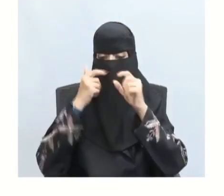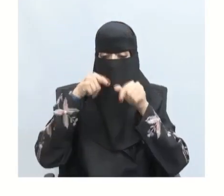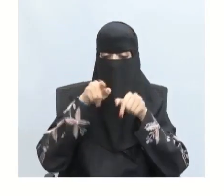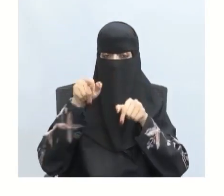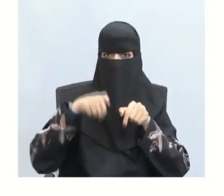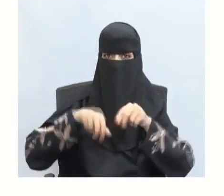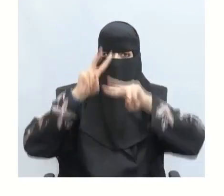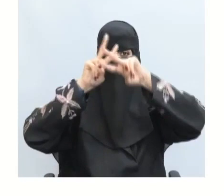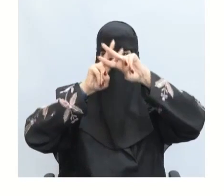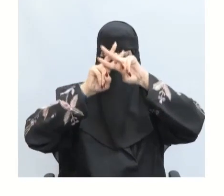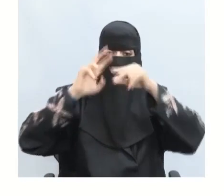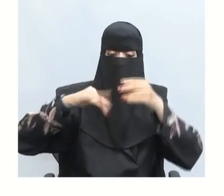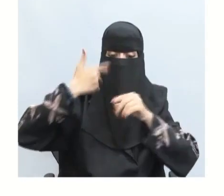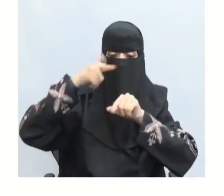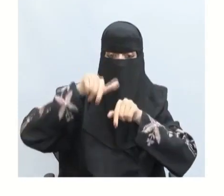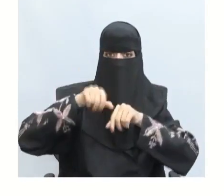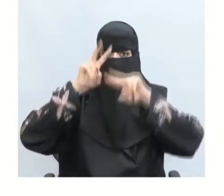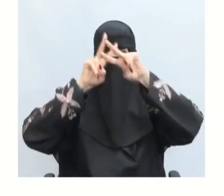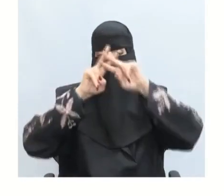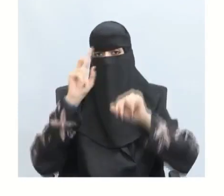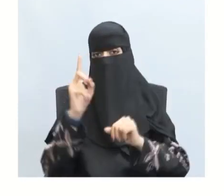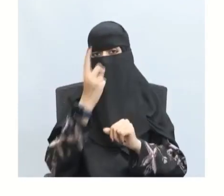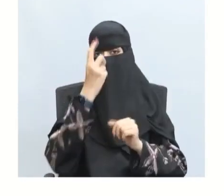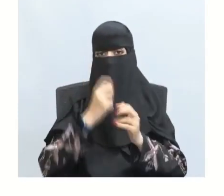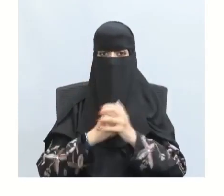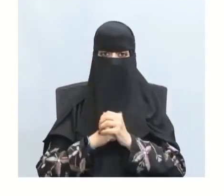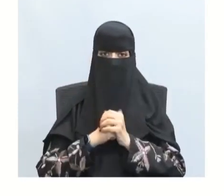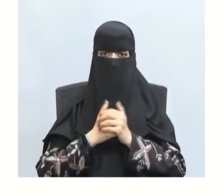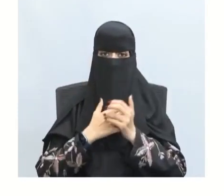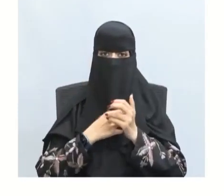ويسمى نجم حينها بالنجم